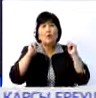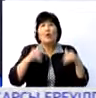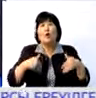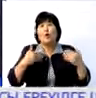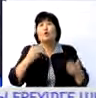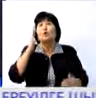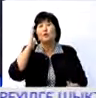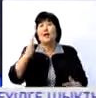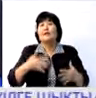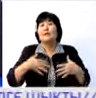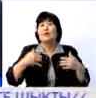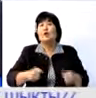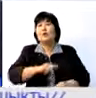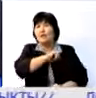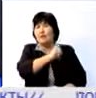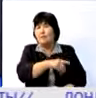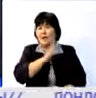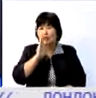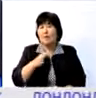отырып, денсаулықтары мықты болып,